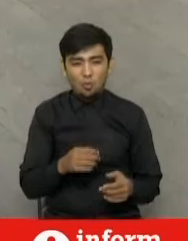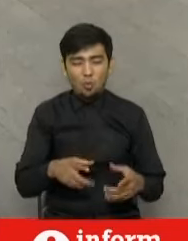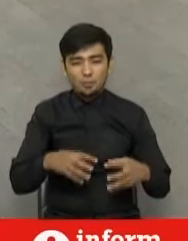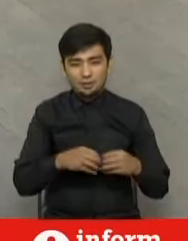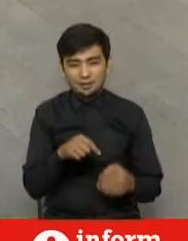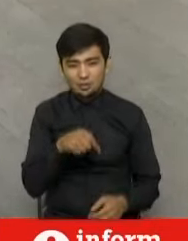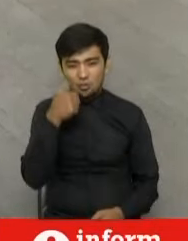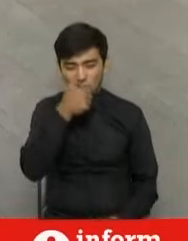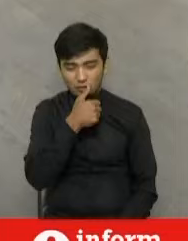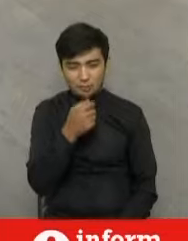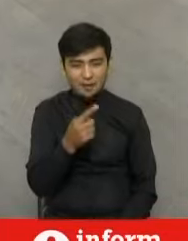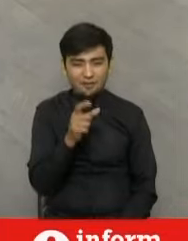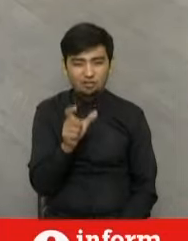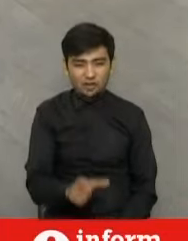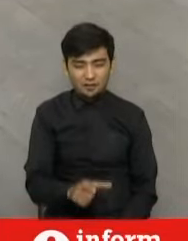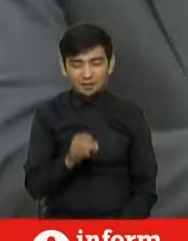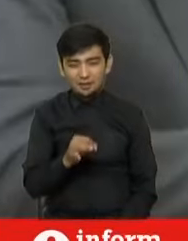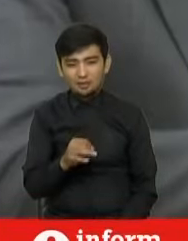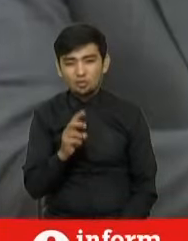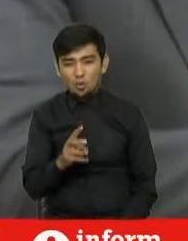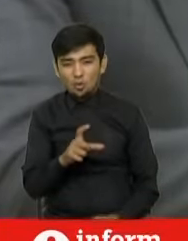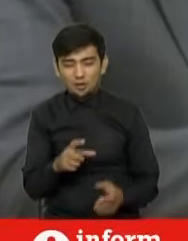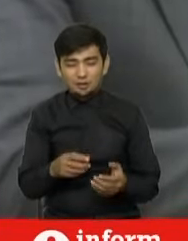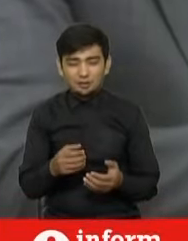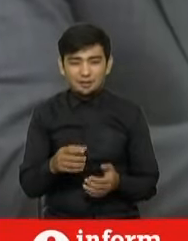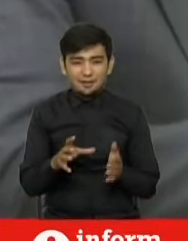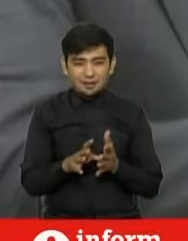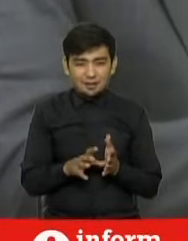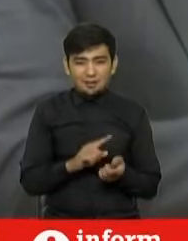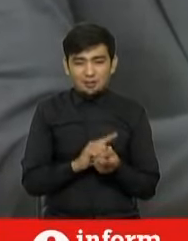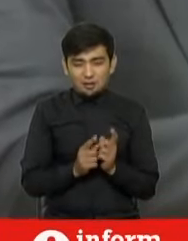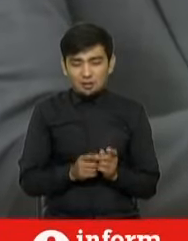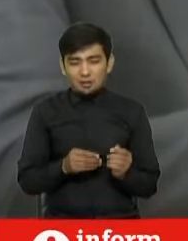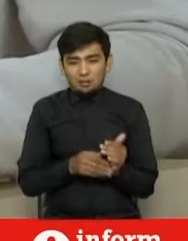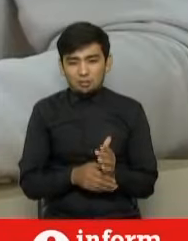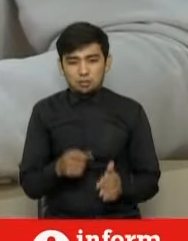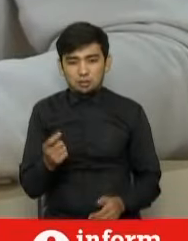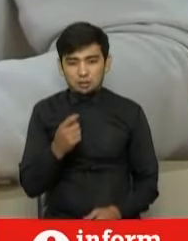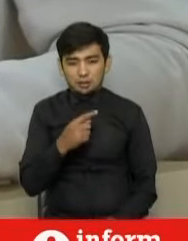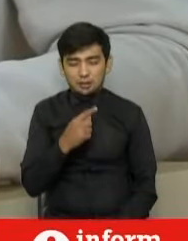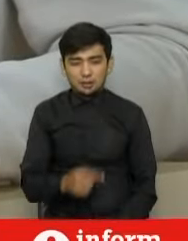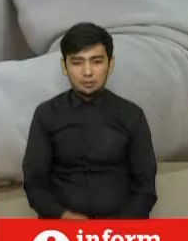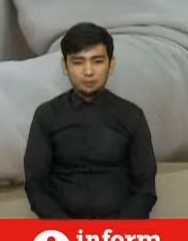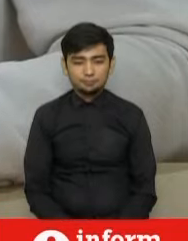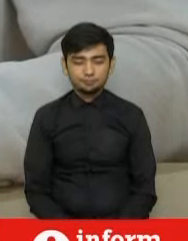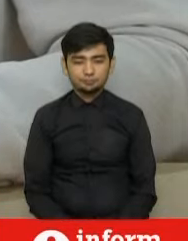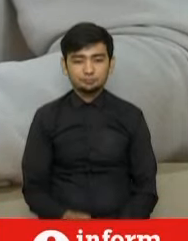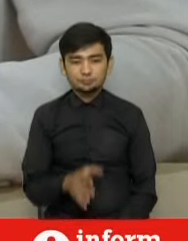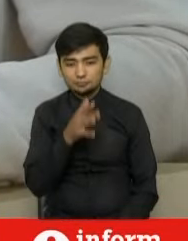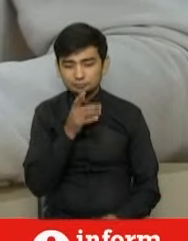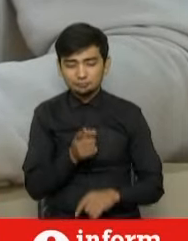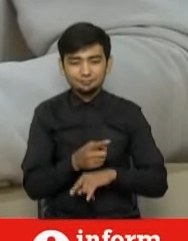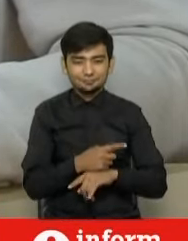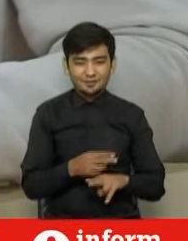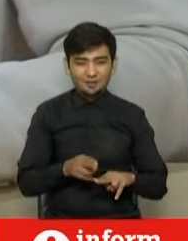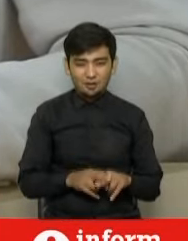жылдың 1-90-ында жан басына шаққандағы тұтыну деңгейі қайта керісінше төмендеп отыр. Перевод времени просто сместил.